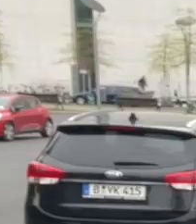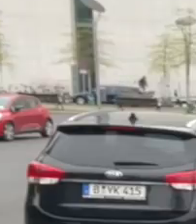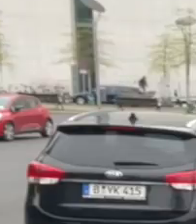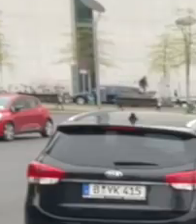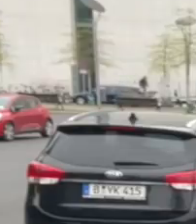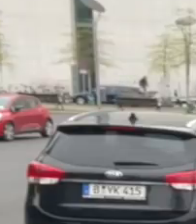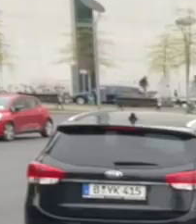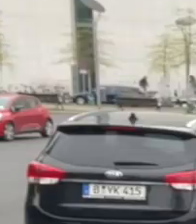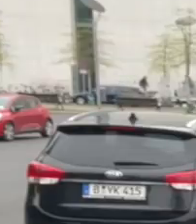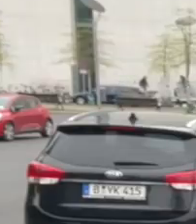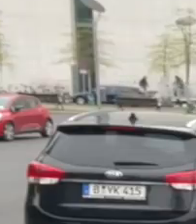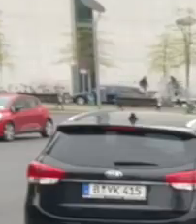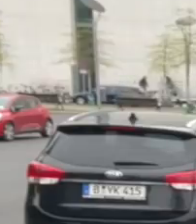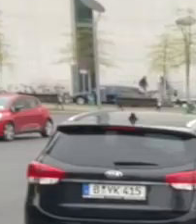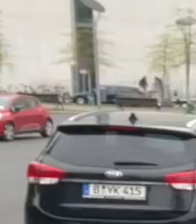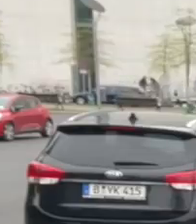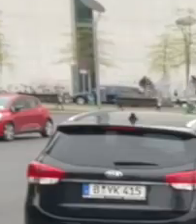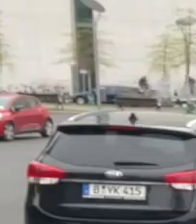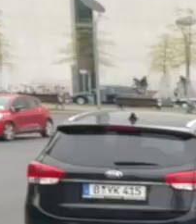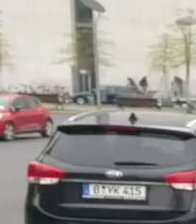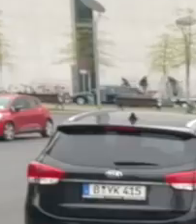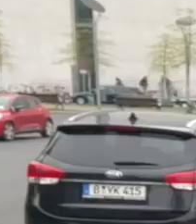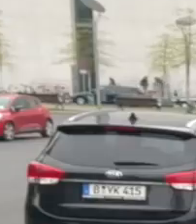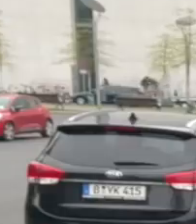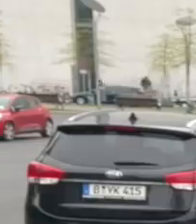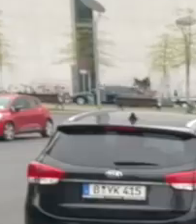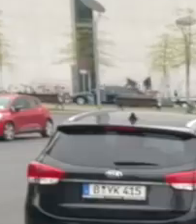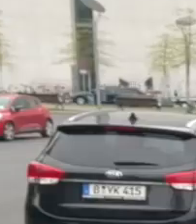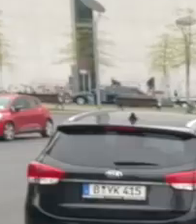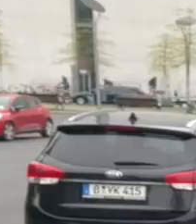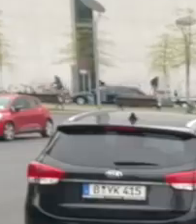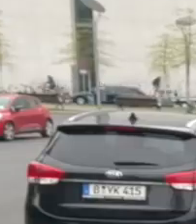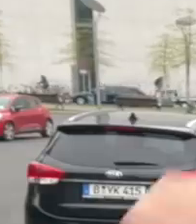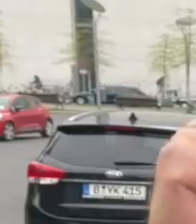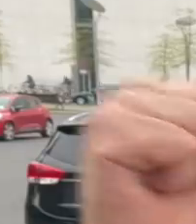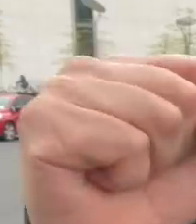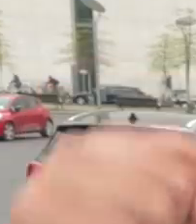Schluss. Ein bisschen Geburtstag feiern will ich auch noch. Nochmal